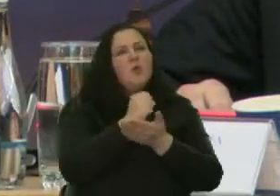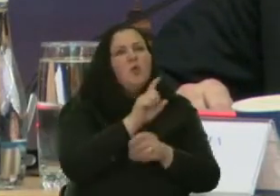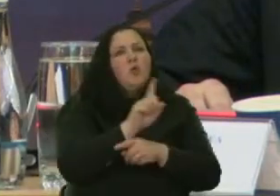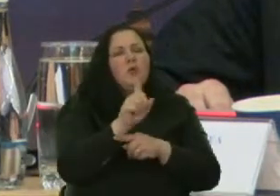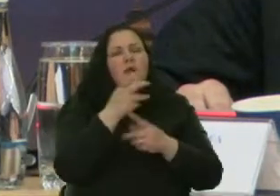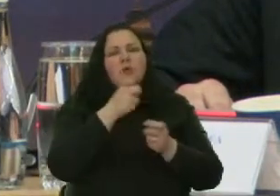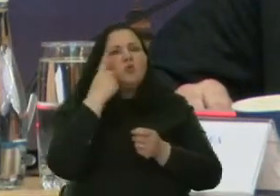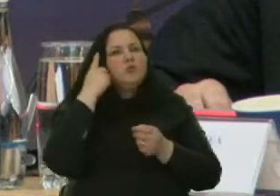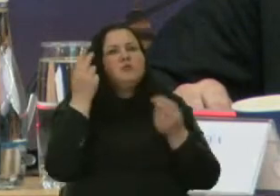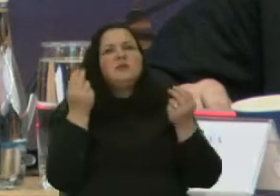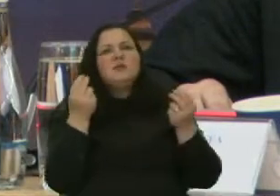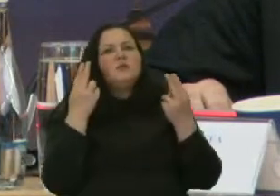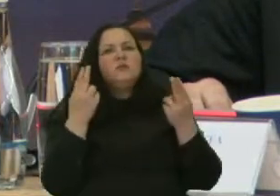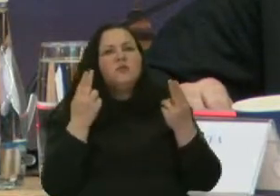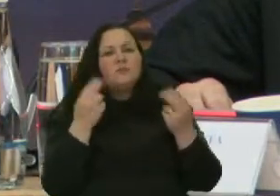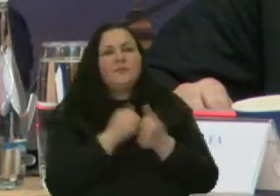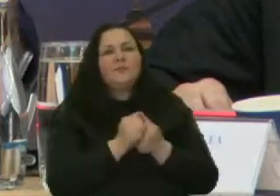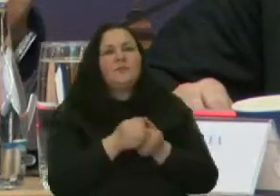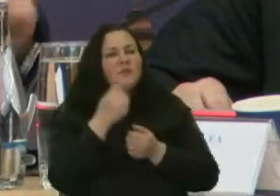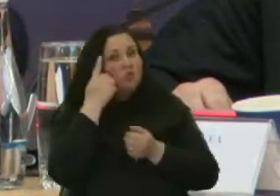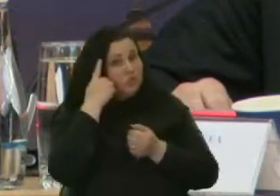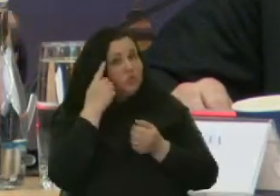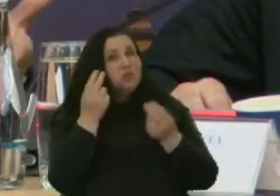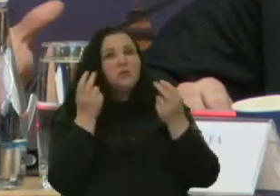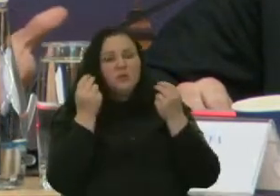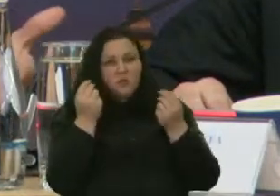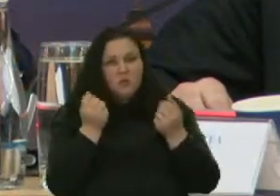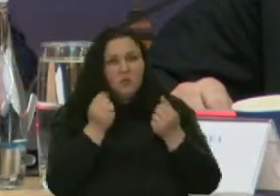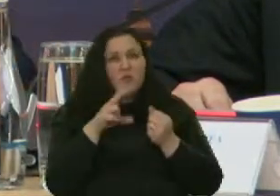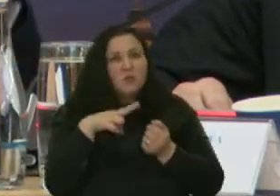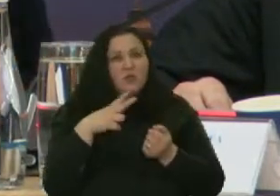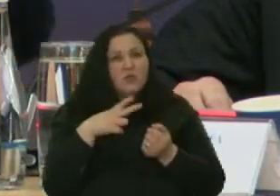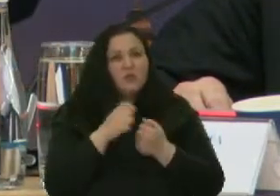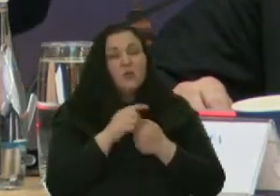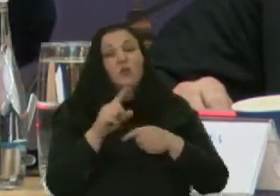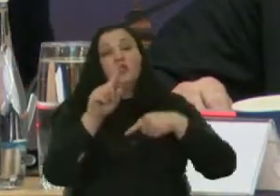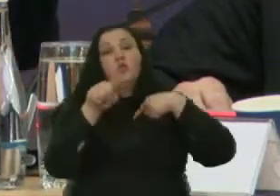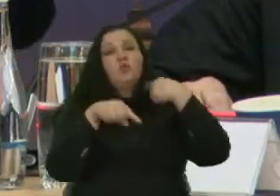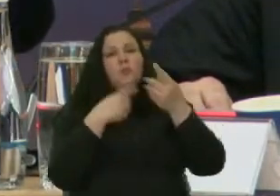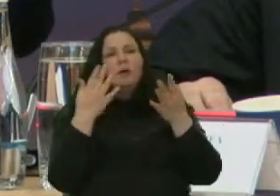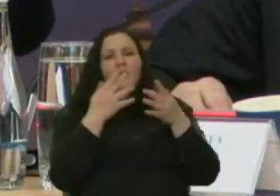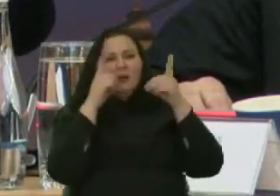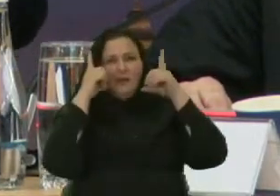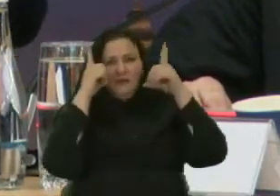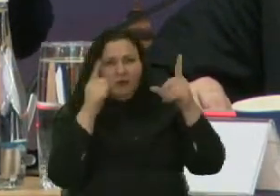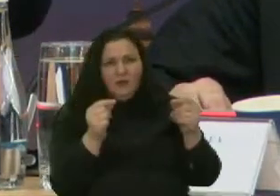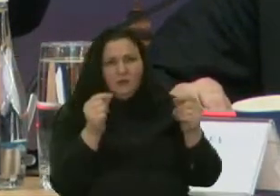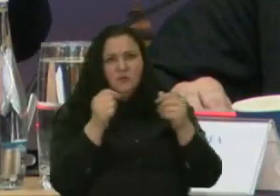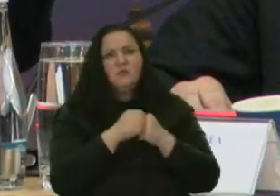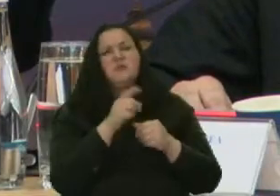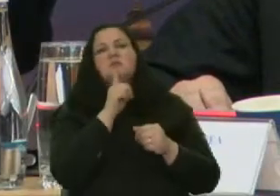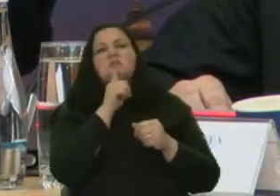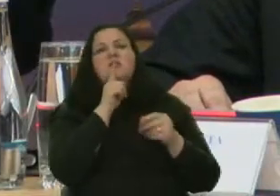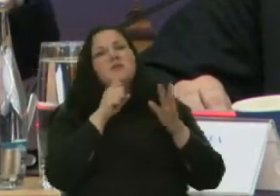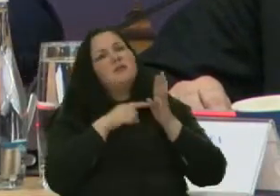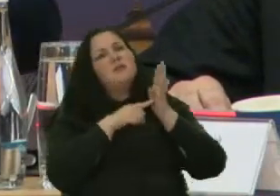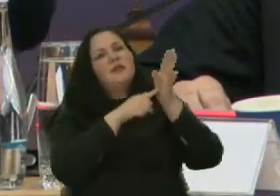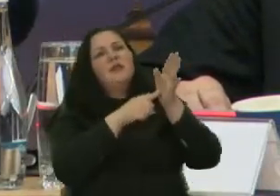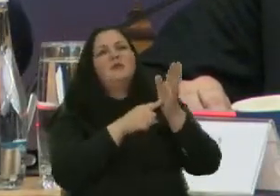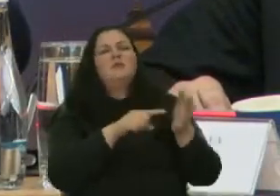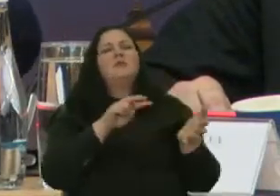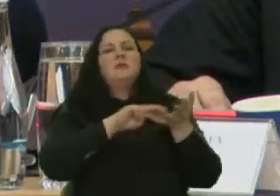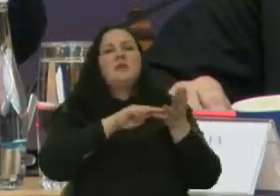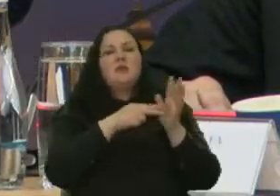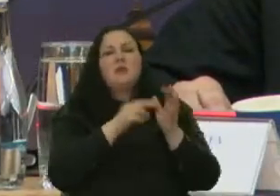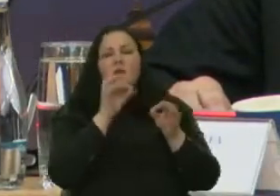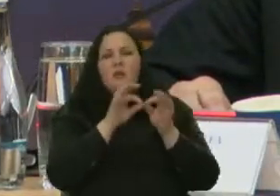costă înțelegeți știi cât costă stul că ai făcut o licitație știi cât este după care Cât va rezulta de acolo se numesc indicatori tehnico economici